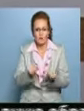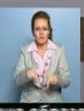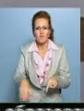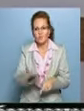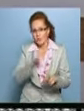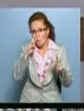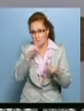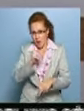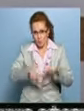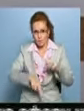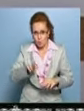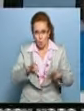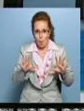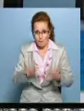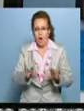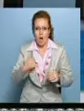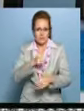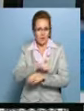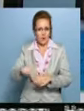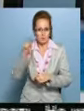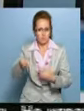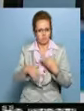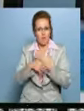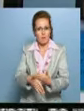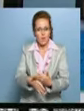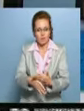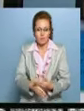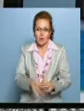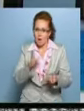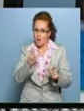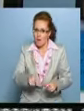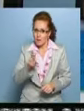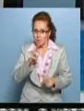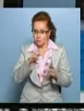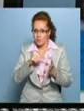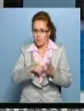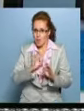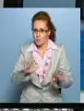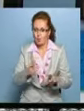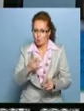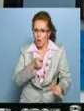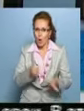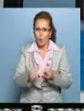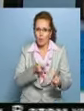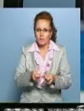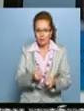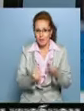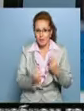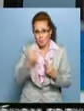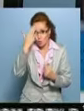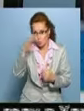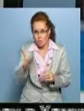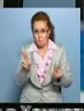устроена а Заграница нам поможет эксперты настаивают международную образовательную Сферу надо регулиро не играть по чужим правилам а